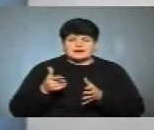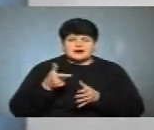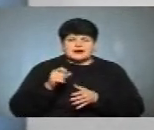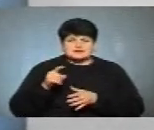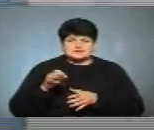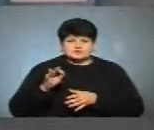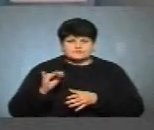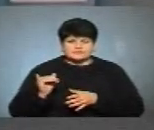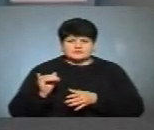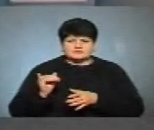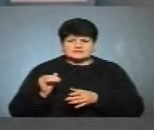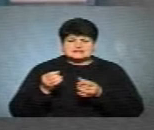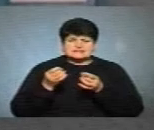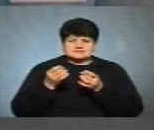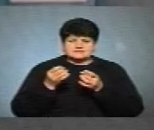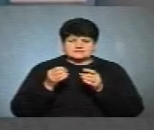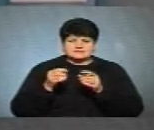газових, де зріджений